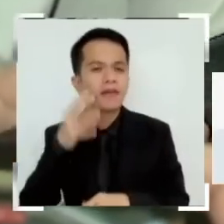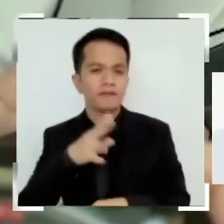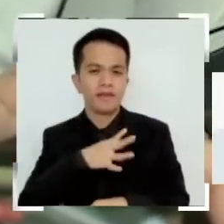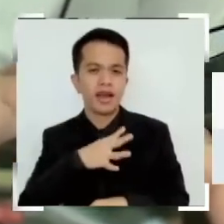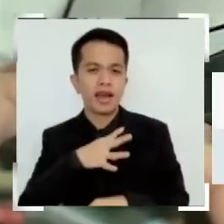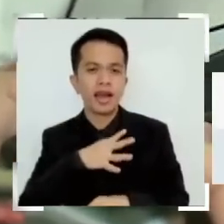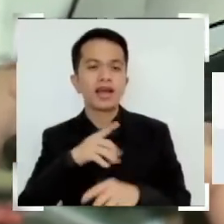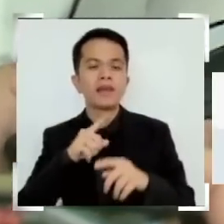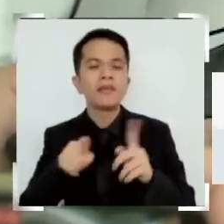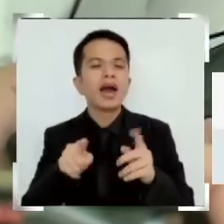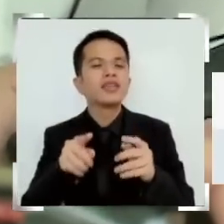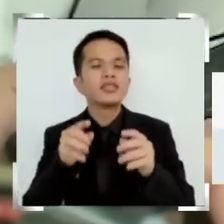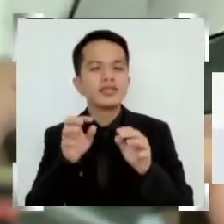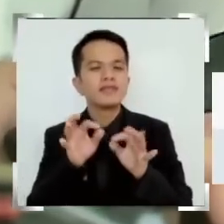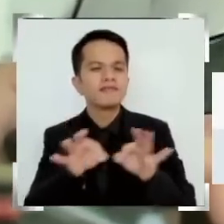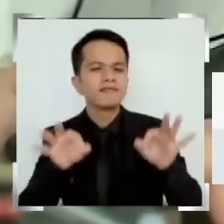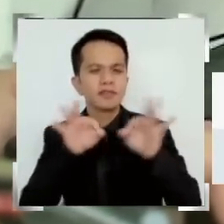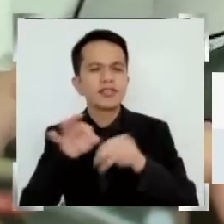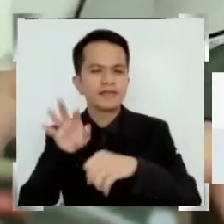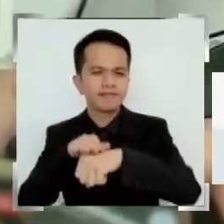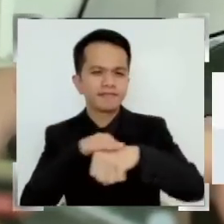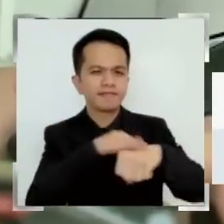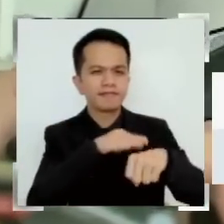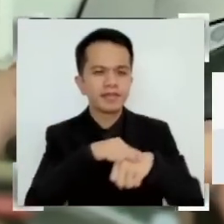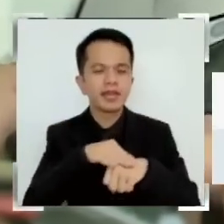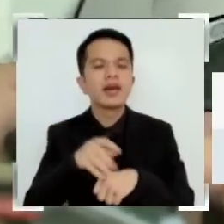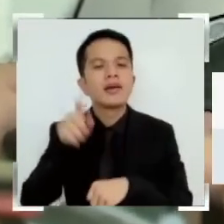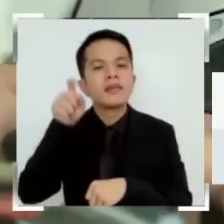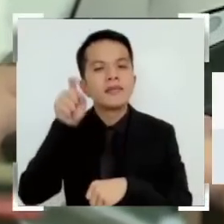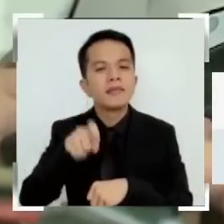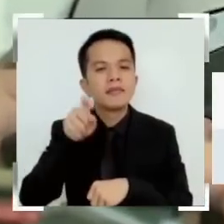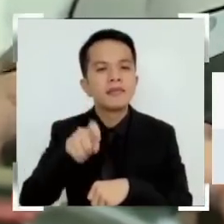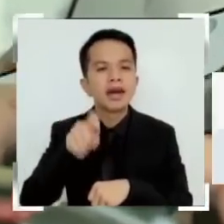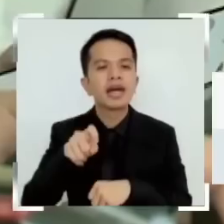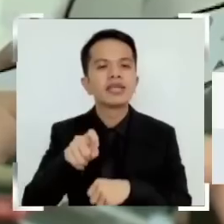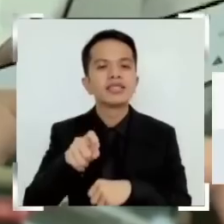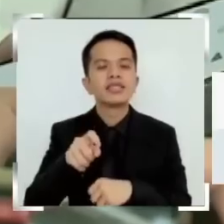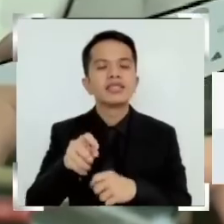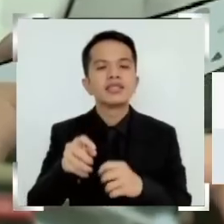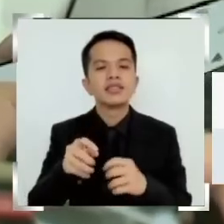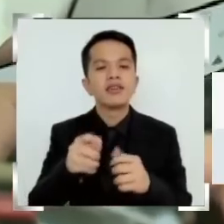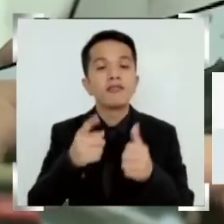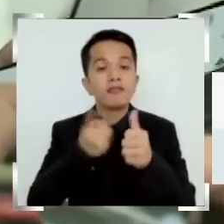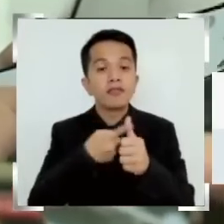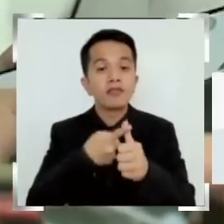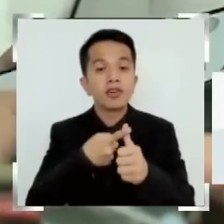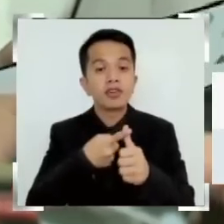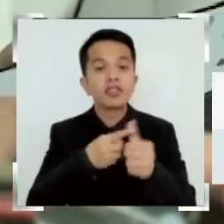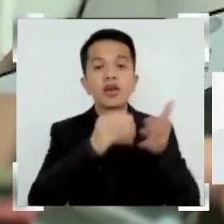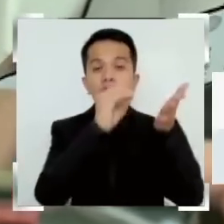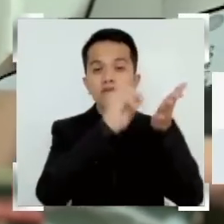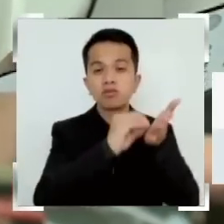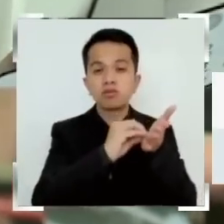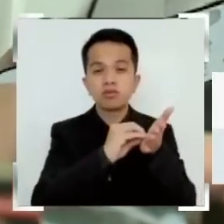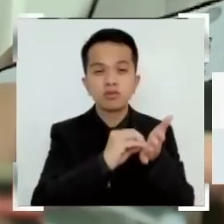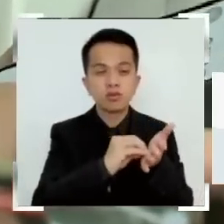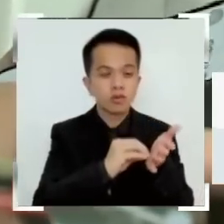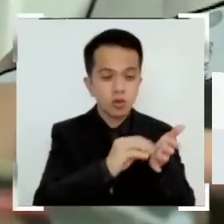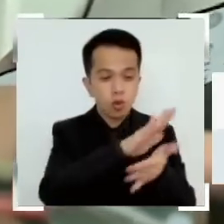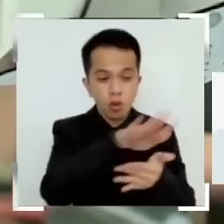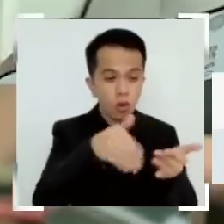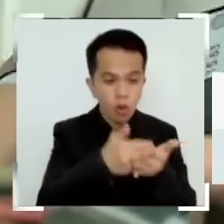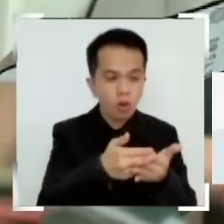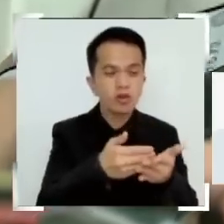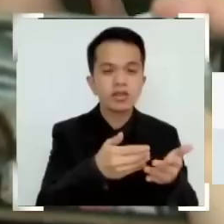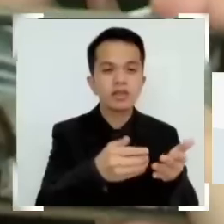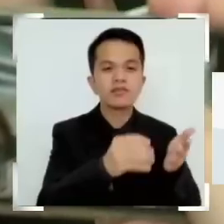number one, advice sa manufacturers na siguraduhin nilang ma-fill up lahat ng shelves nila. Pati ang retail